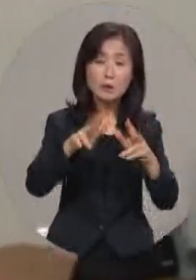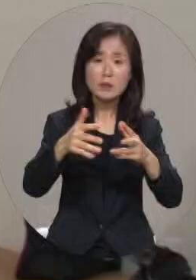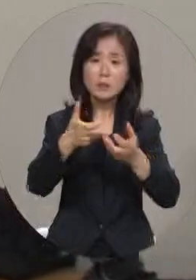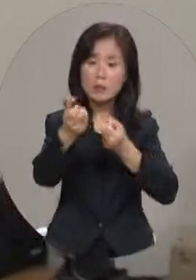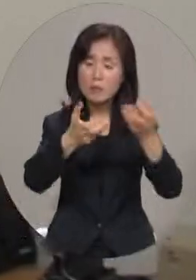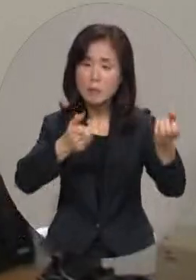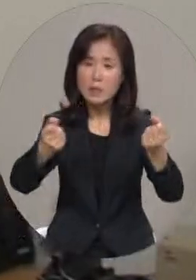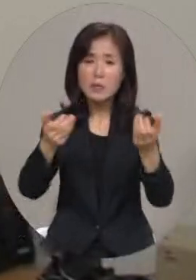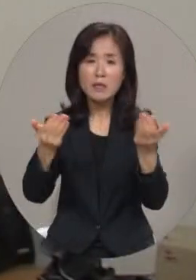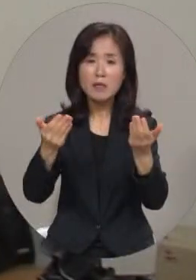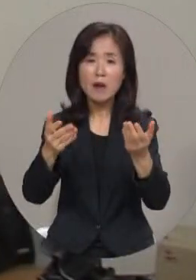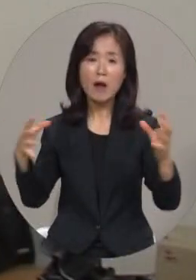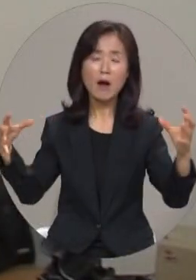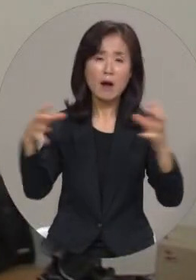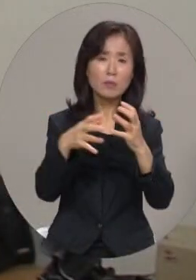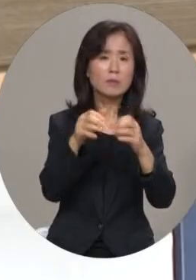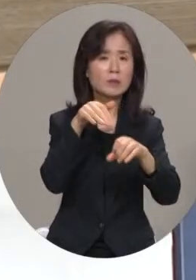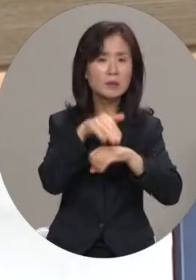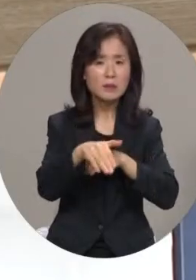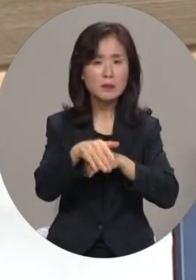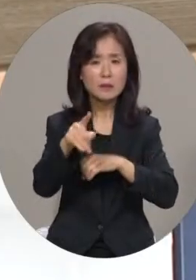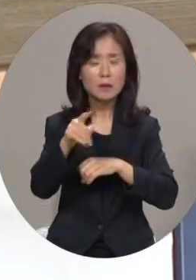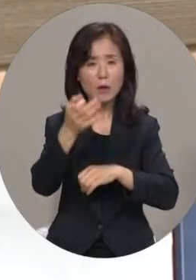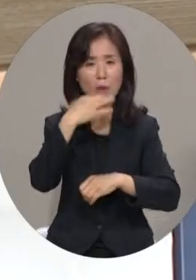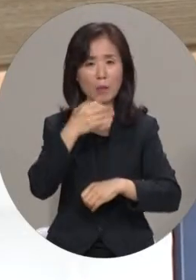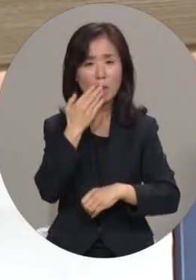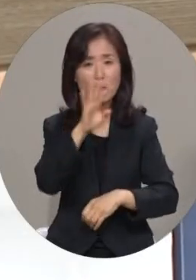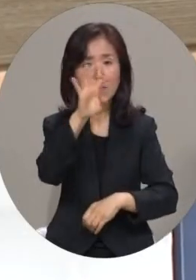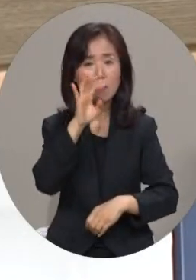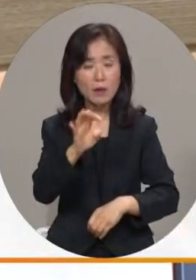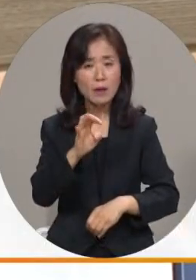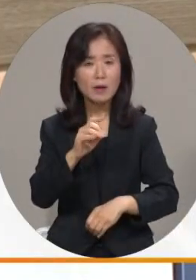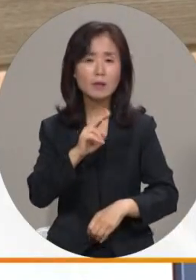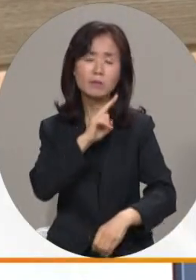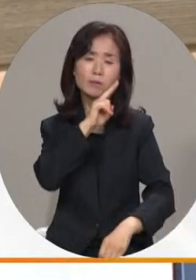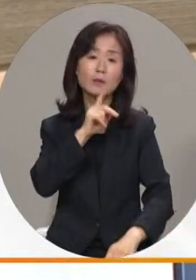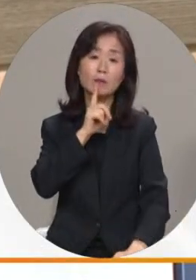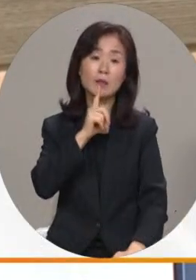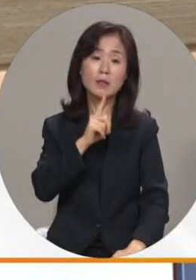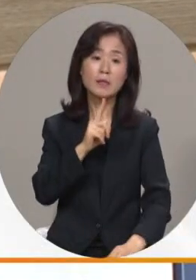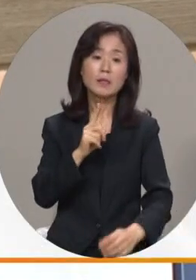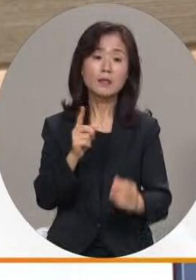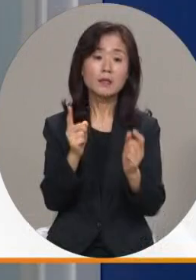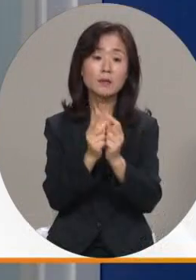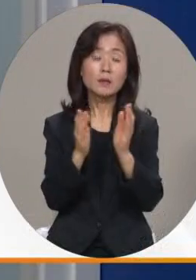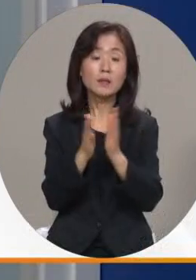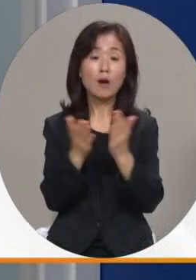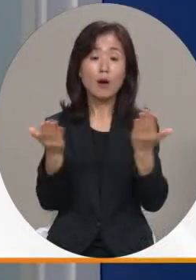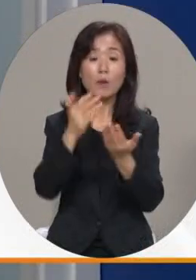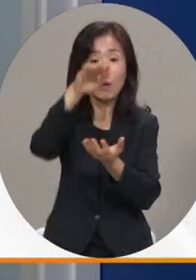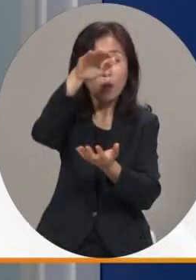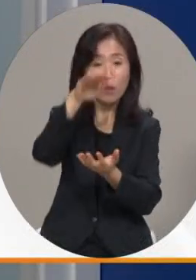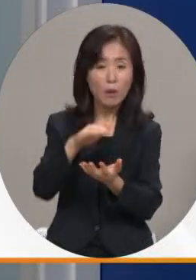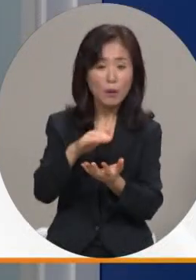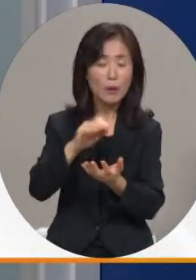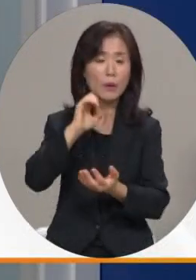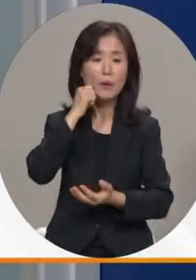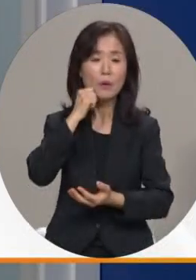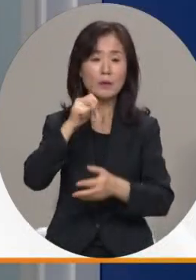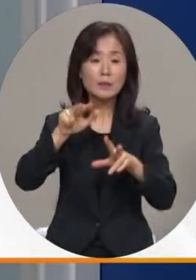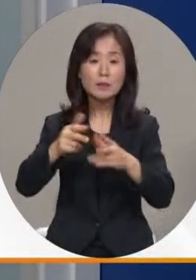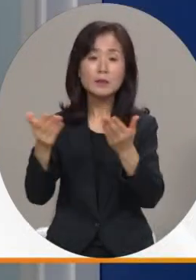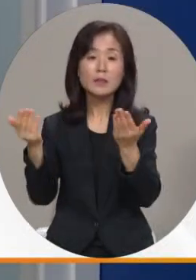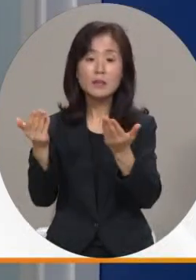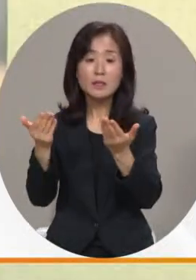불과하다며 실효성의 의문을 제기했습니다 실질적인 업무 경이라고 보기 어렵다 기존에 업무 무던